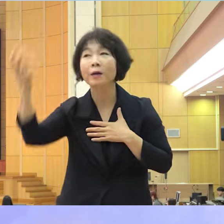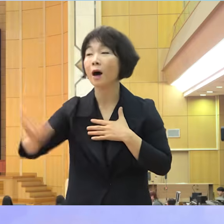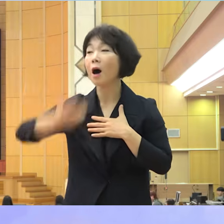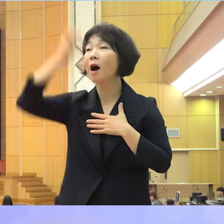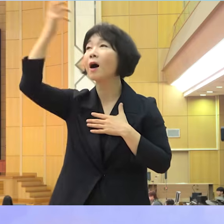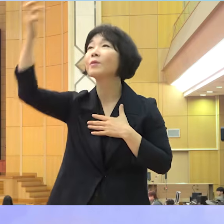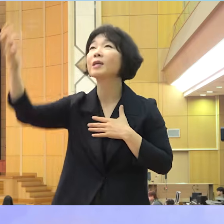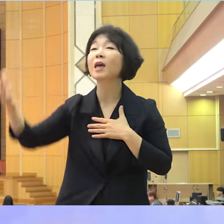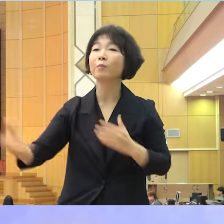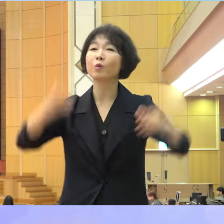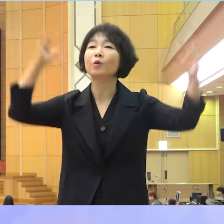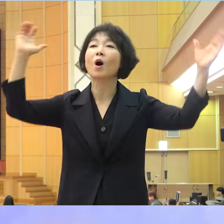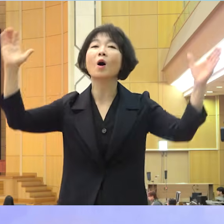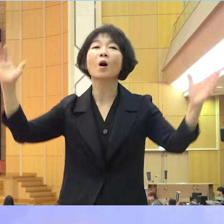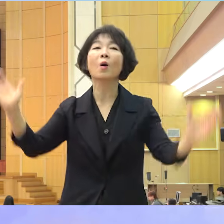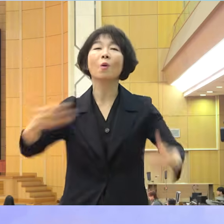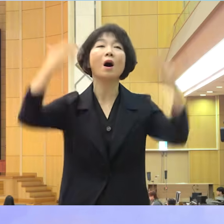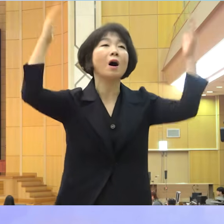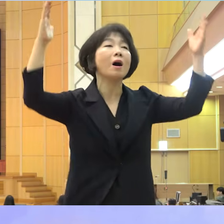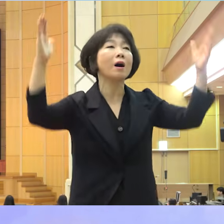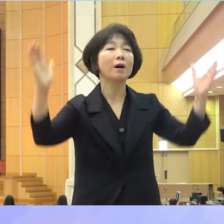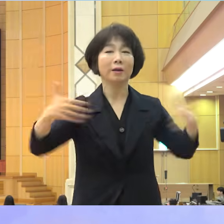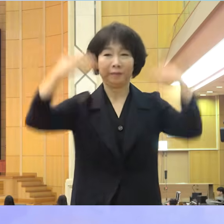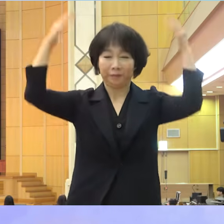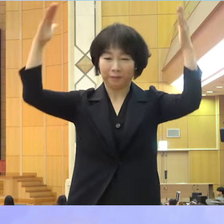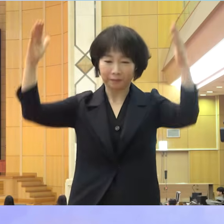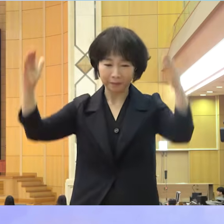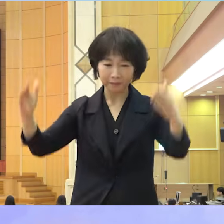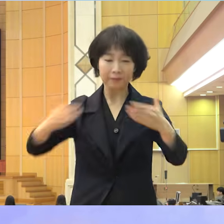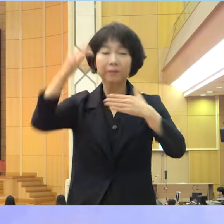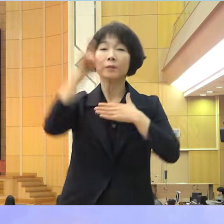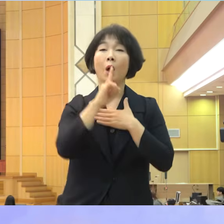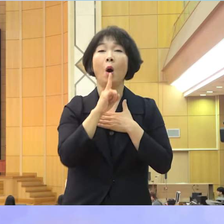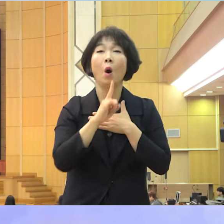성령의 바람 이제 불어와.